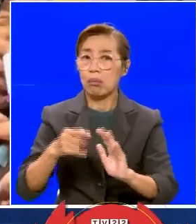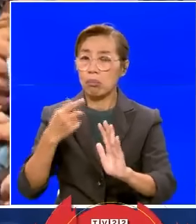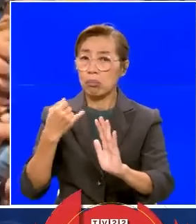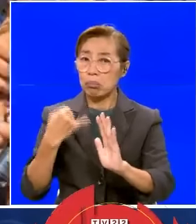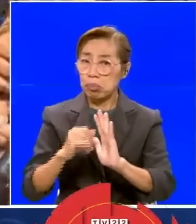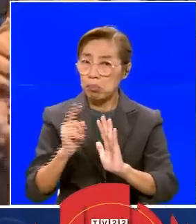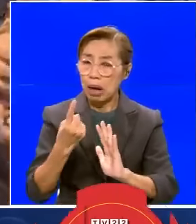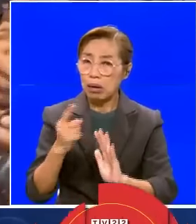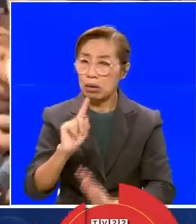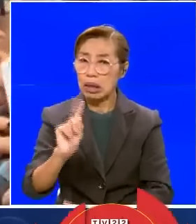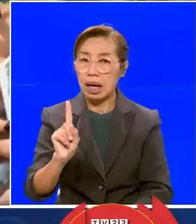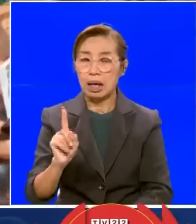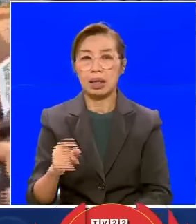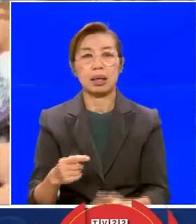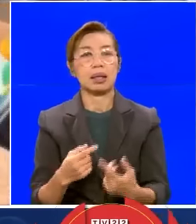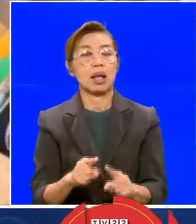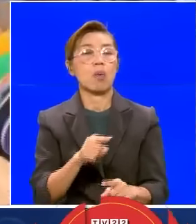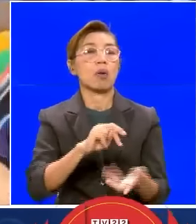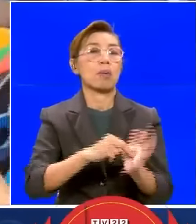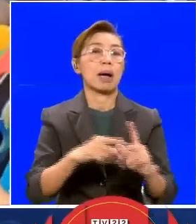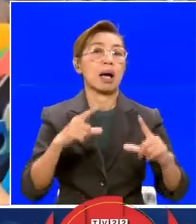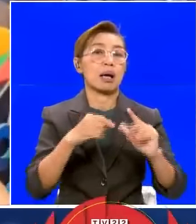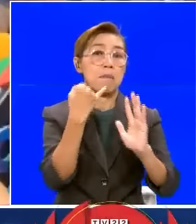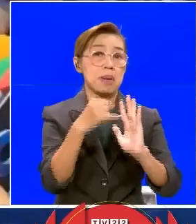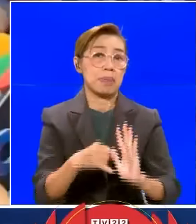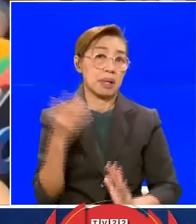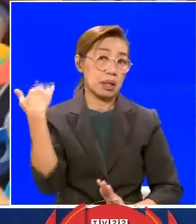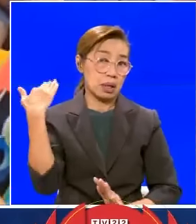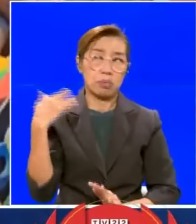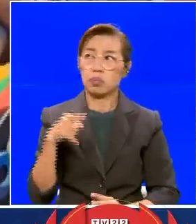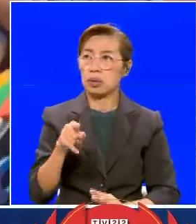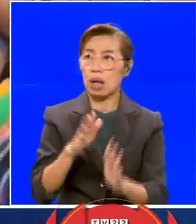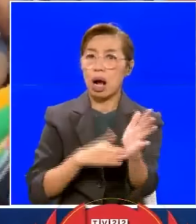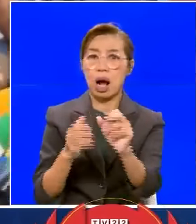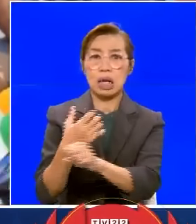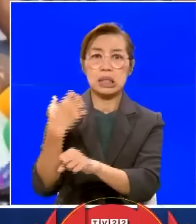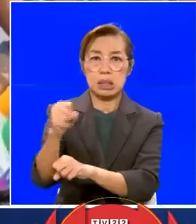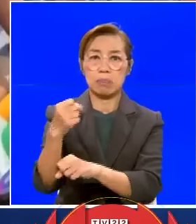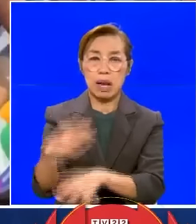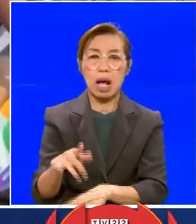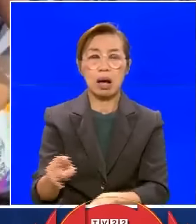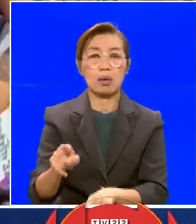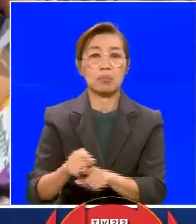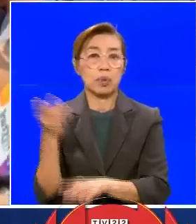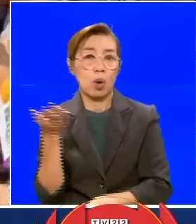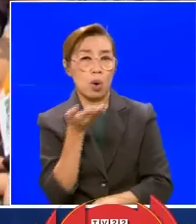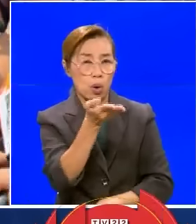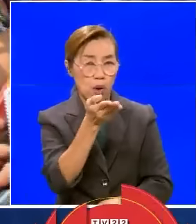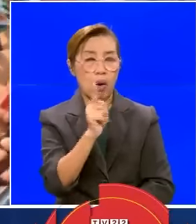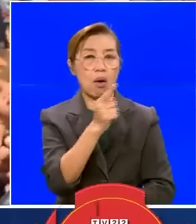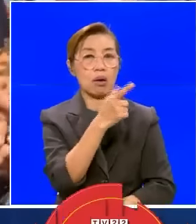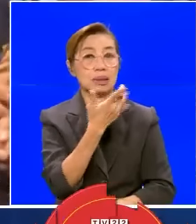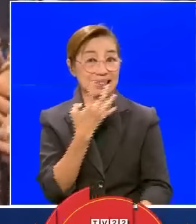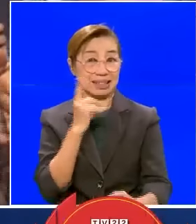เดิมของคุณทักษิณก็คือความผิดหลายๆคดีใช่ไหมครับที่ก็รวบออกมาประมาณตั้งแต่10ปีแล้วต่อหลังก็ได้รับการพระราชทานอภัยโทษเหลือแค่1